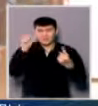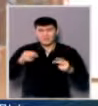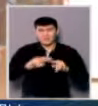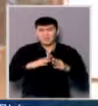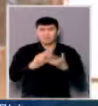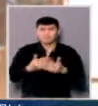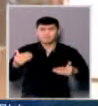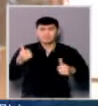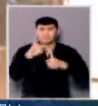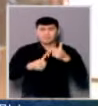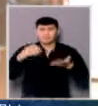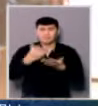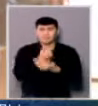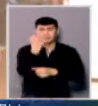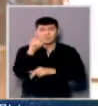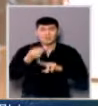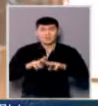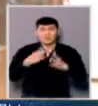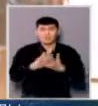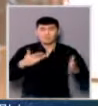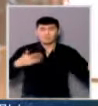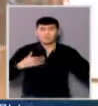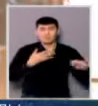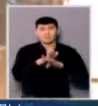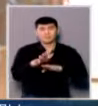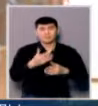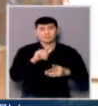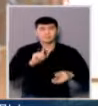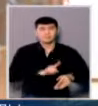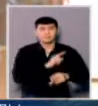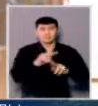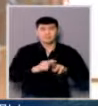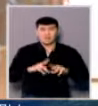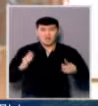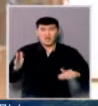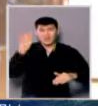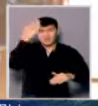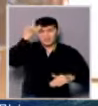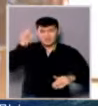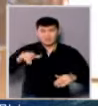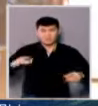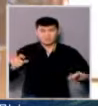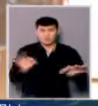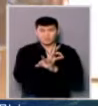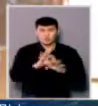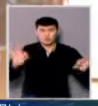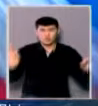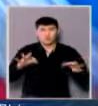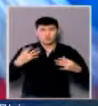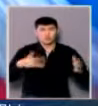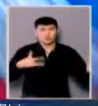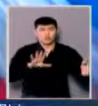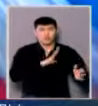лауреатом регионального конкурса имени Курмангазы по исполнительскому мастерству. Он был действительно талантливым кюиши, вышедшим из народа.